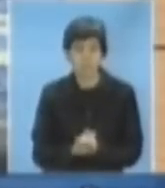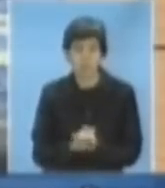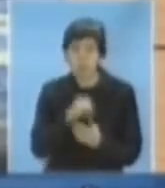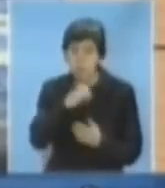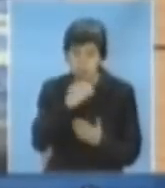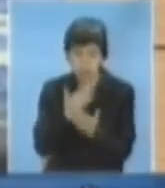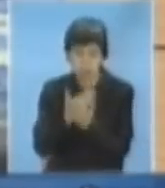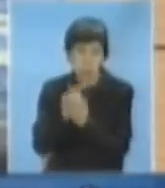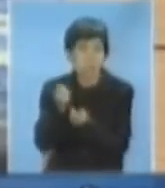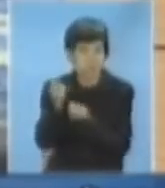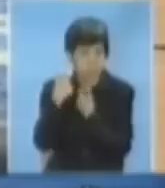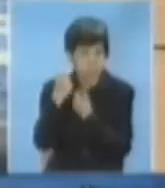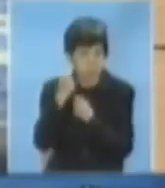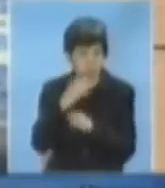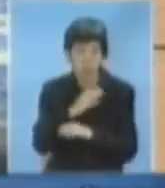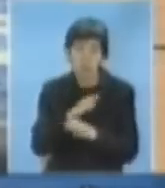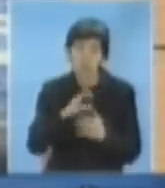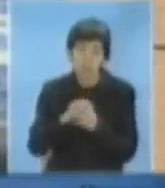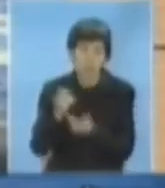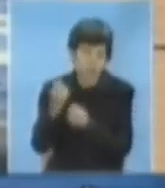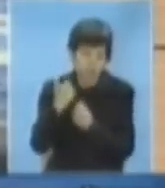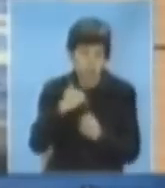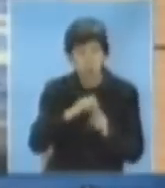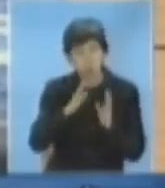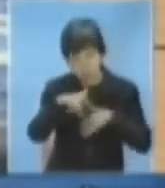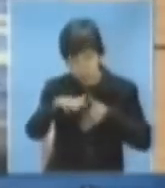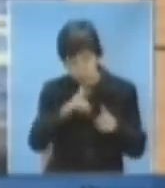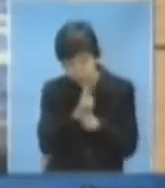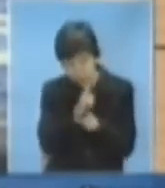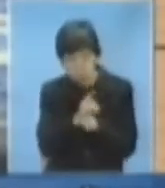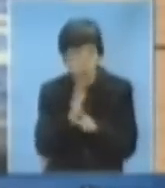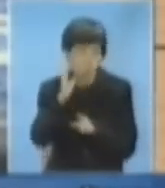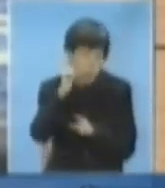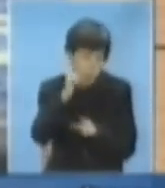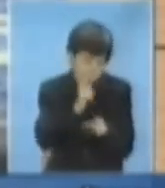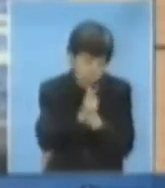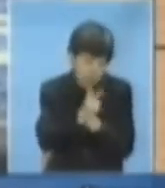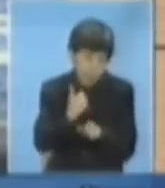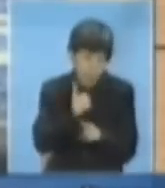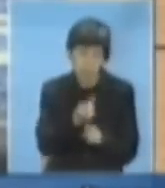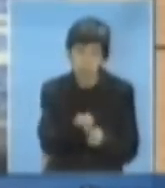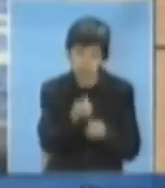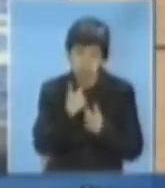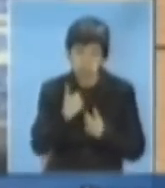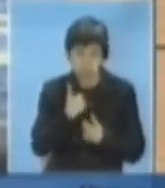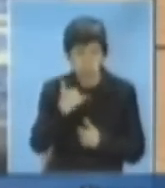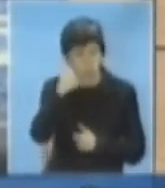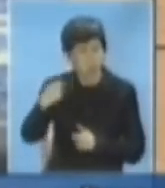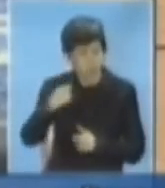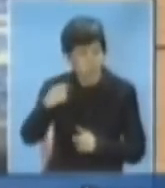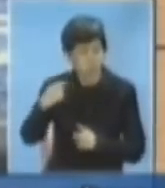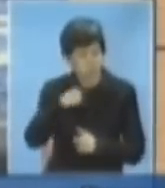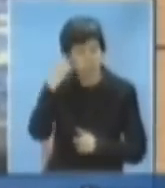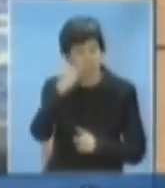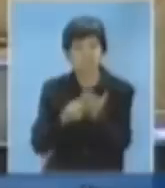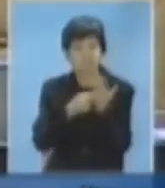าไปที่โรงแรม Four Seasons ทั้งที่ไม่มีภารกิจราชการซึ่งนายกรัฐมนตรีไม่สามารถตอบกระทู้ได้เนื่องจาก